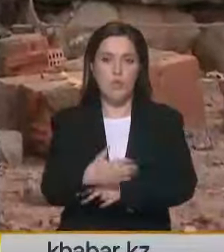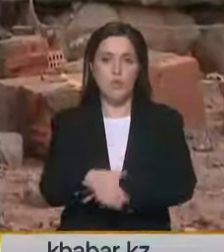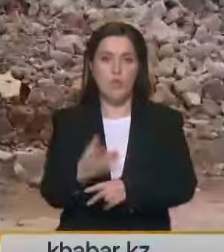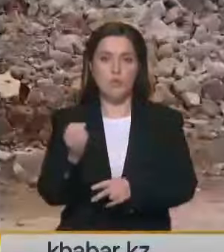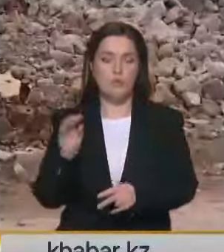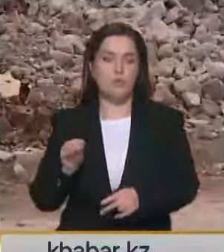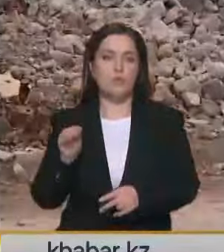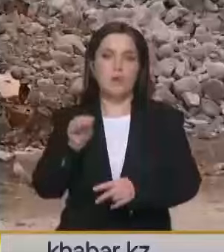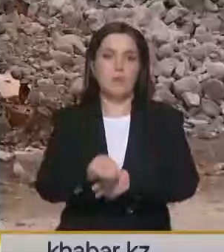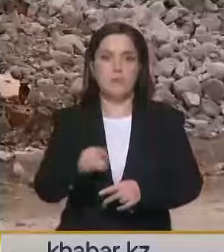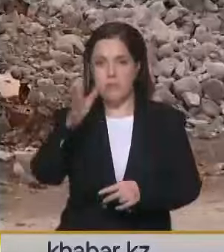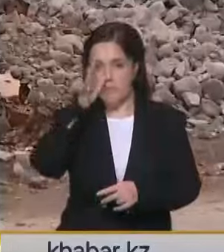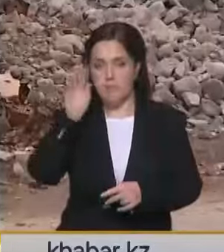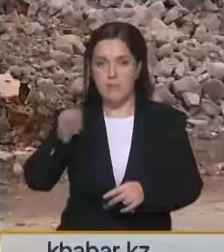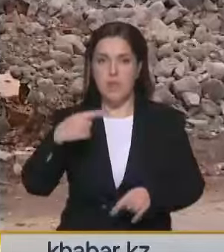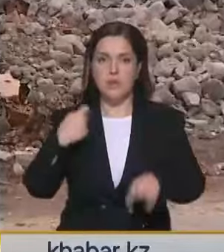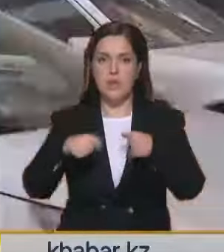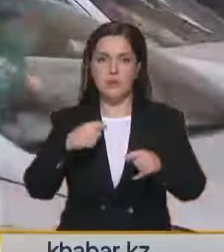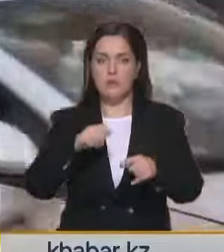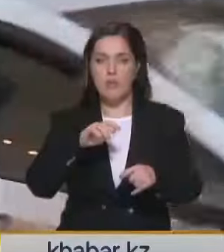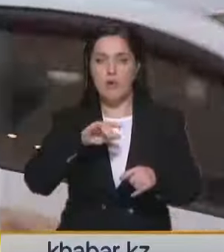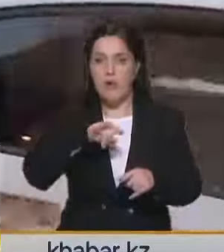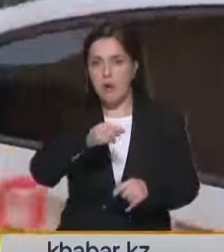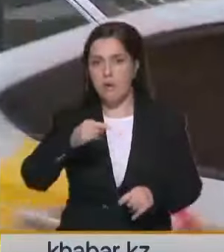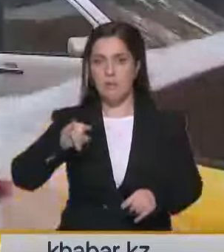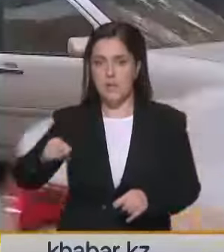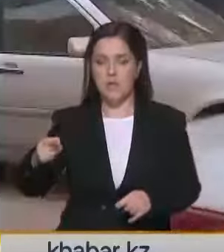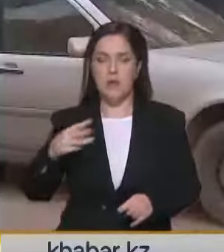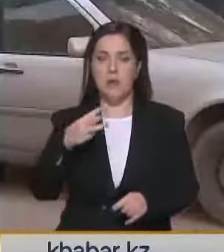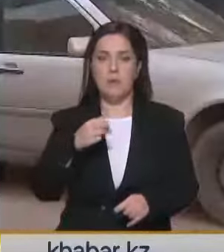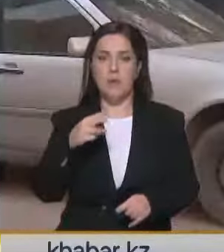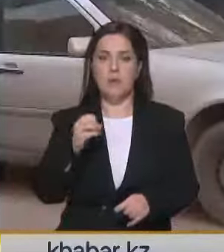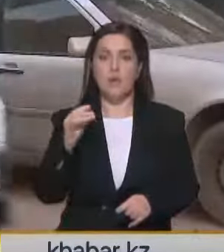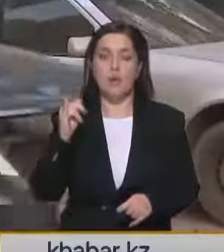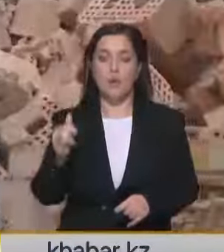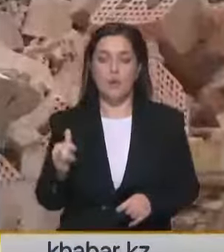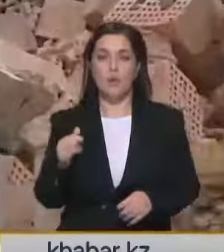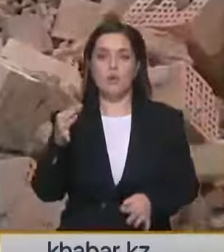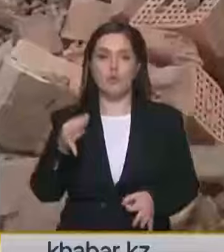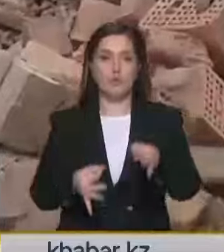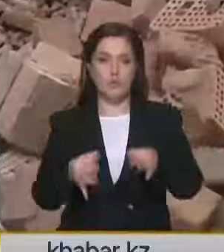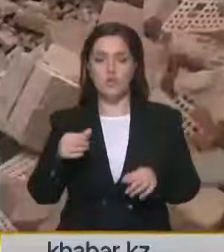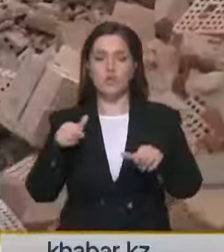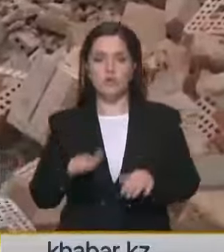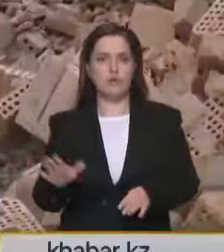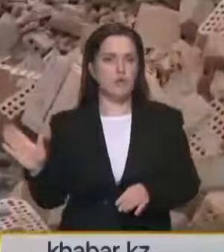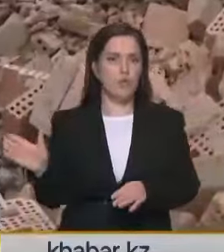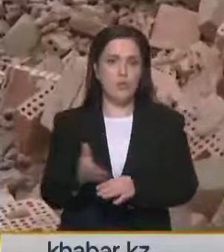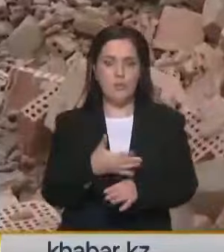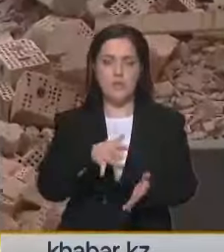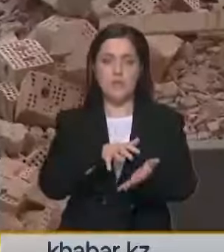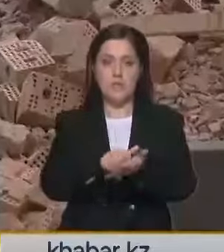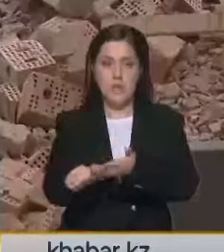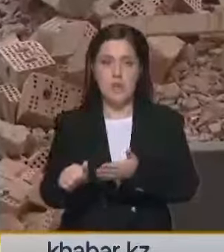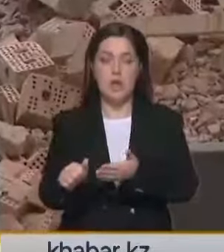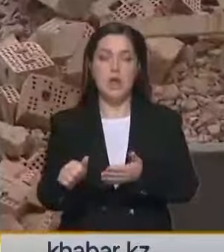на территории незаконные торговые объекты. В результате Медеевский районный суд на основании иска управления вынес решение о сносе здания. Специалисты отмечают,